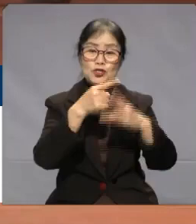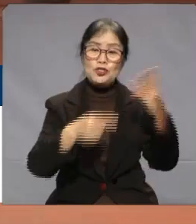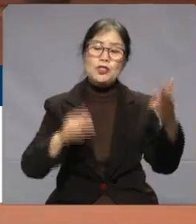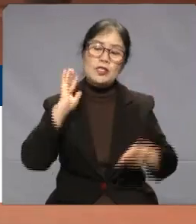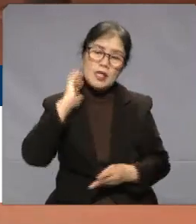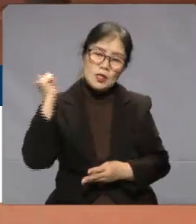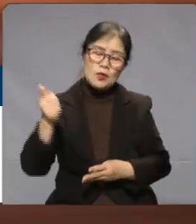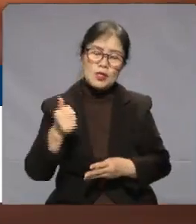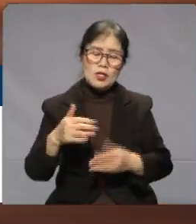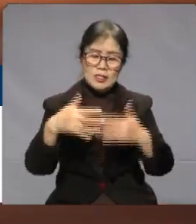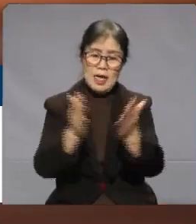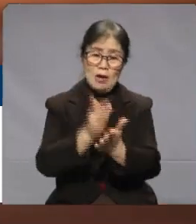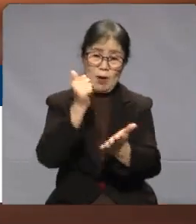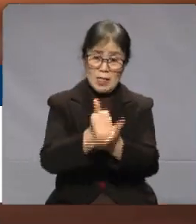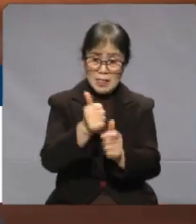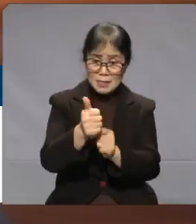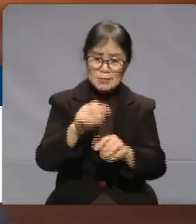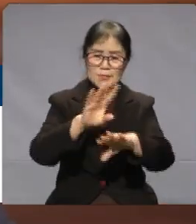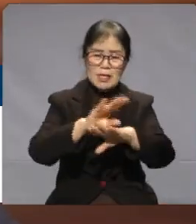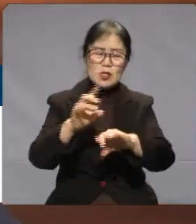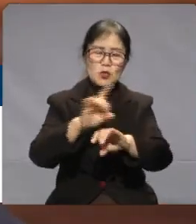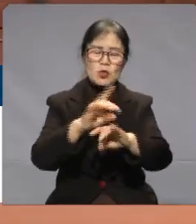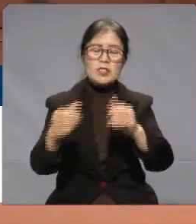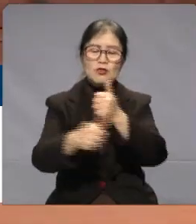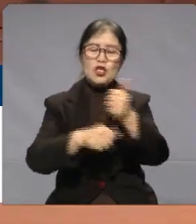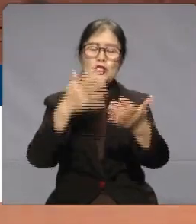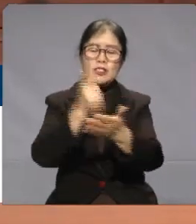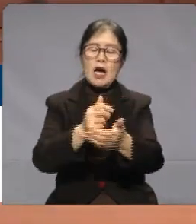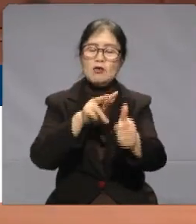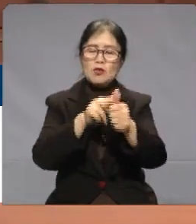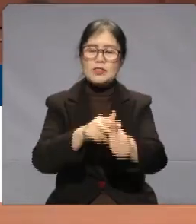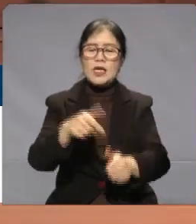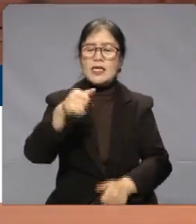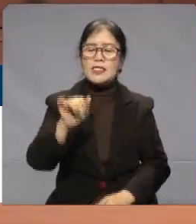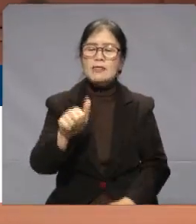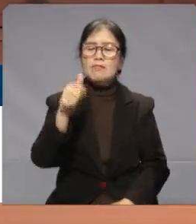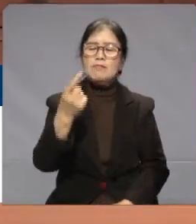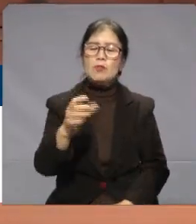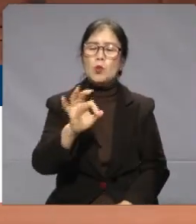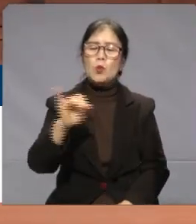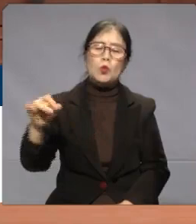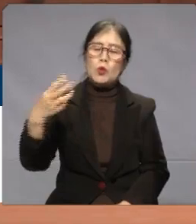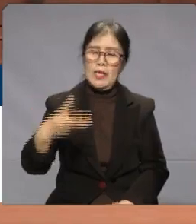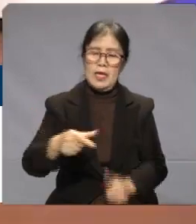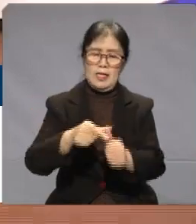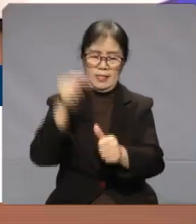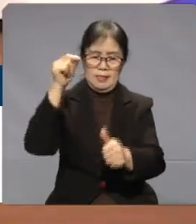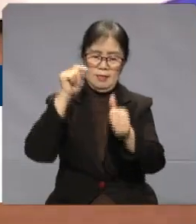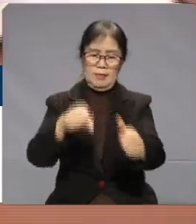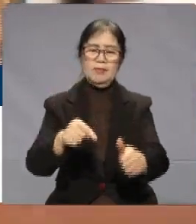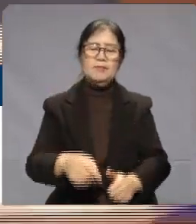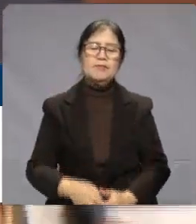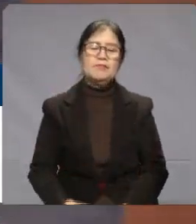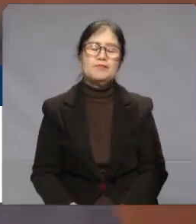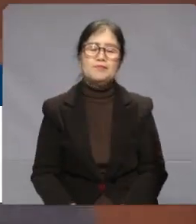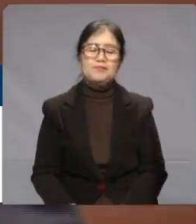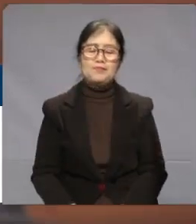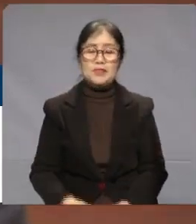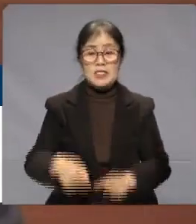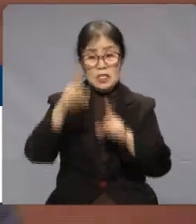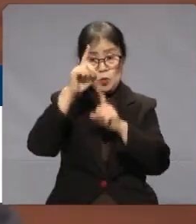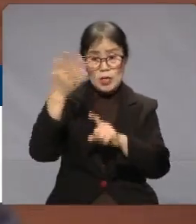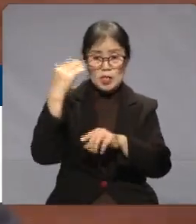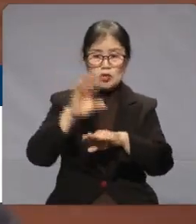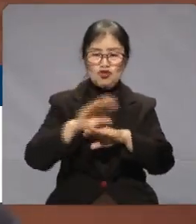대통령이 장관급인 방송통신 위원장 후보자의 김홍일 국민권익 위원장을 지명했습니다 이동관